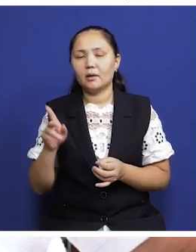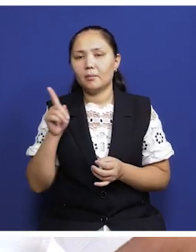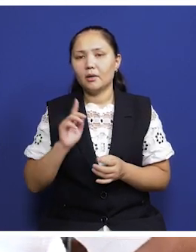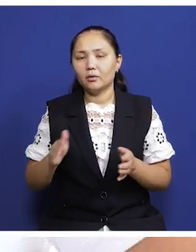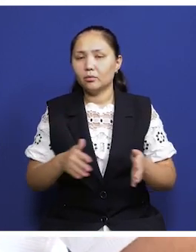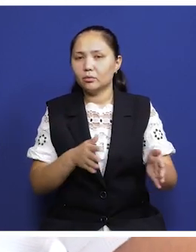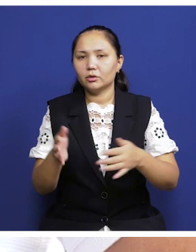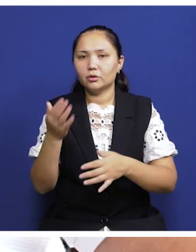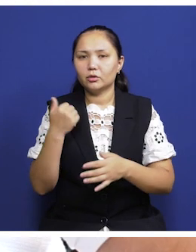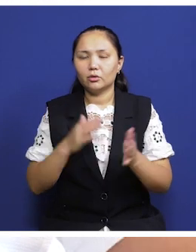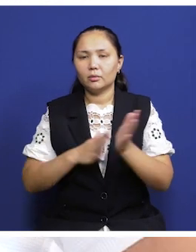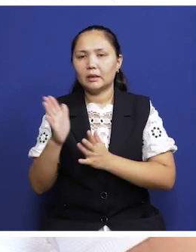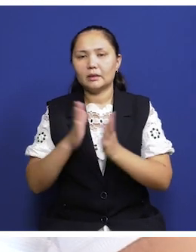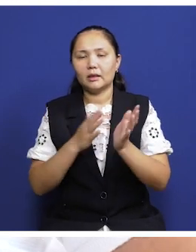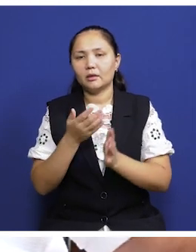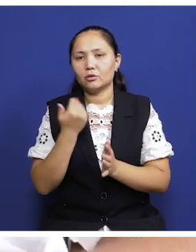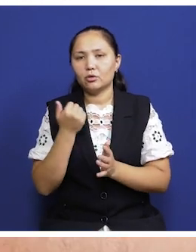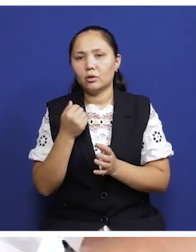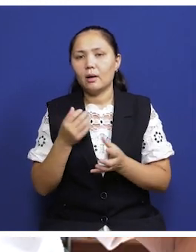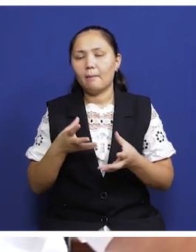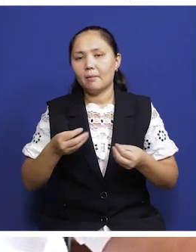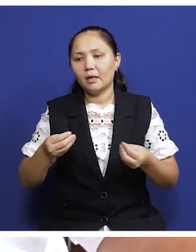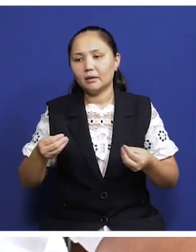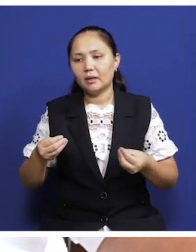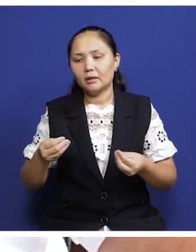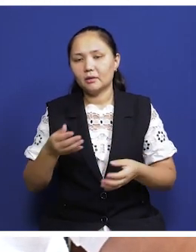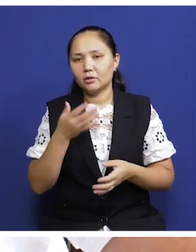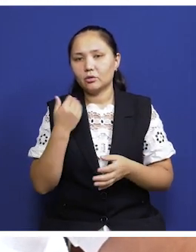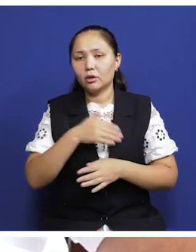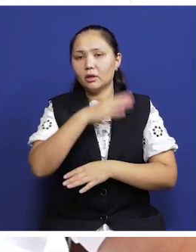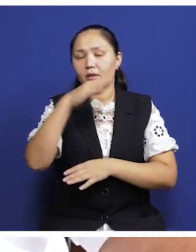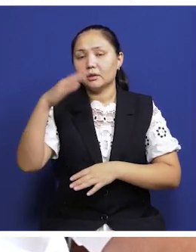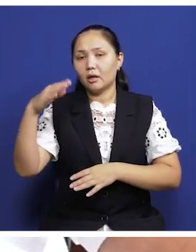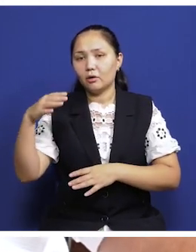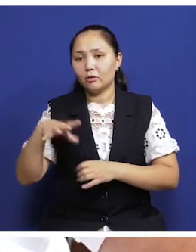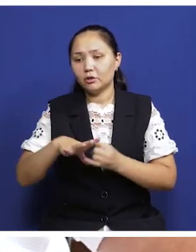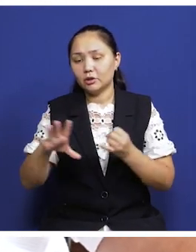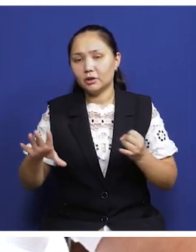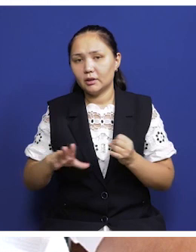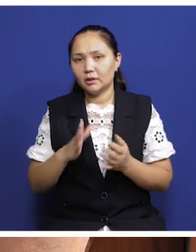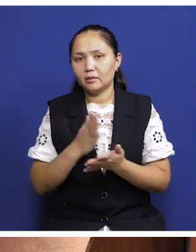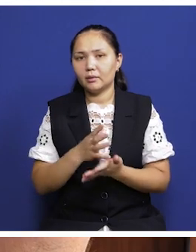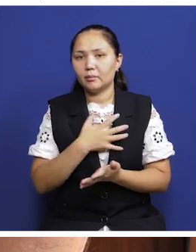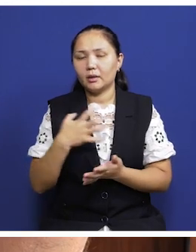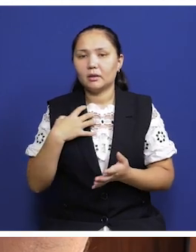жоқ, егістікпен айналысатын мақта егетіндей. Өйткені біз жартылай таулы шөлейтті аудан боламыз. Сондықтан біз мал шаруашылығына